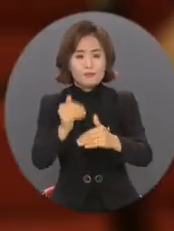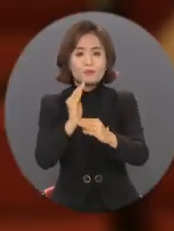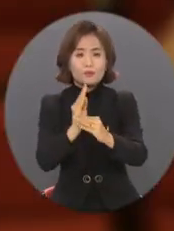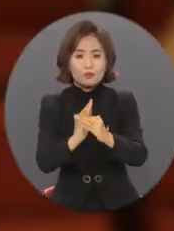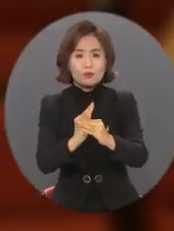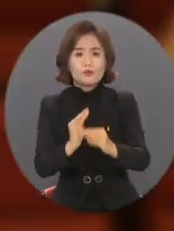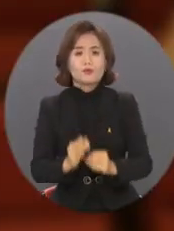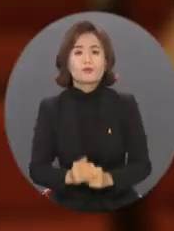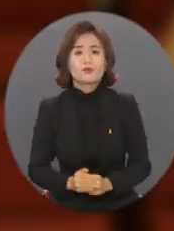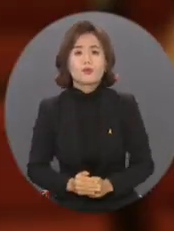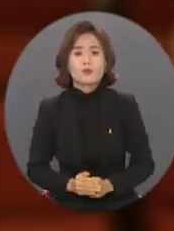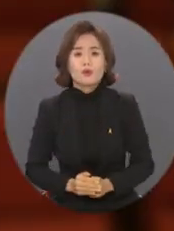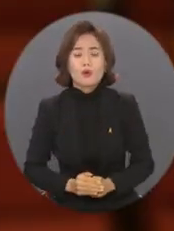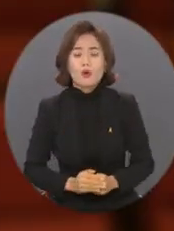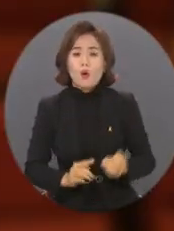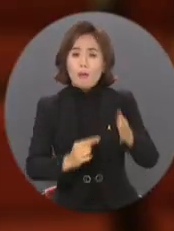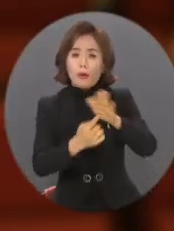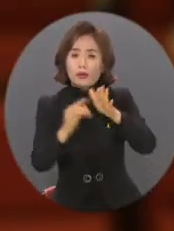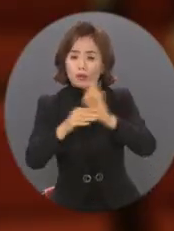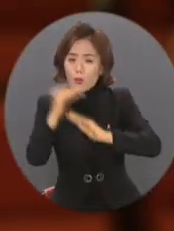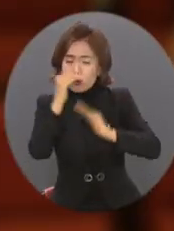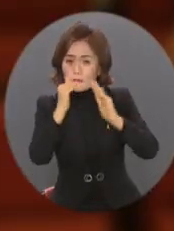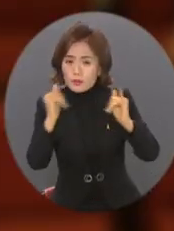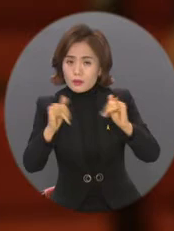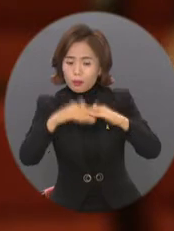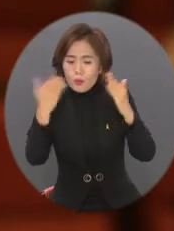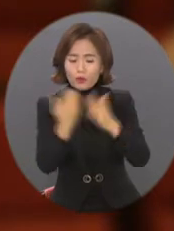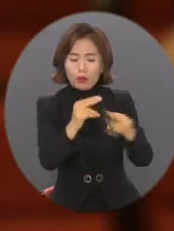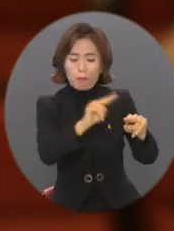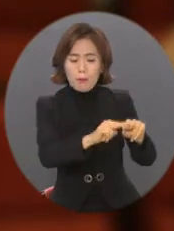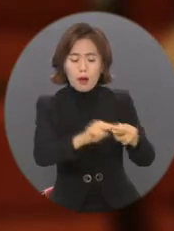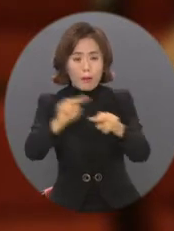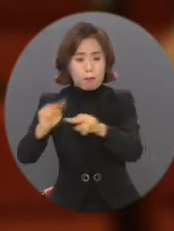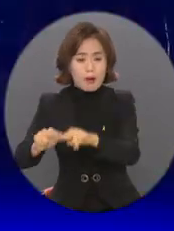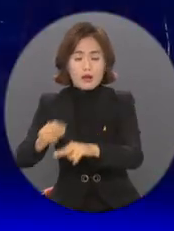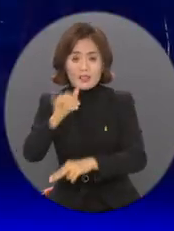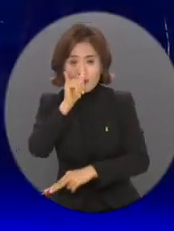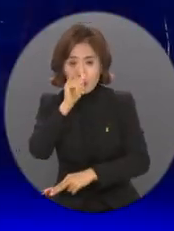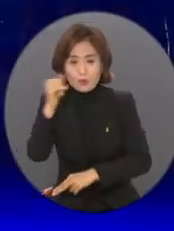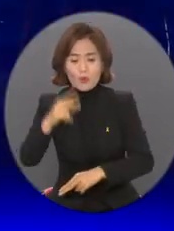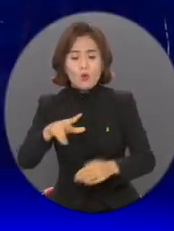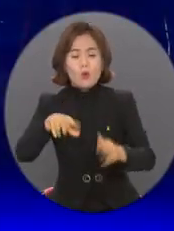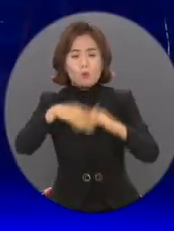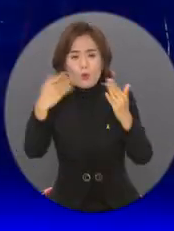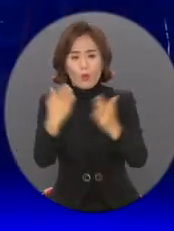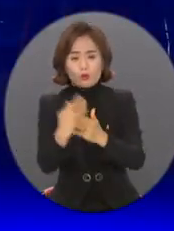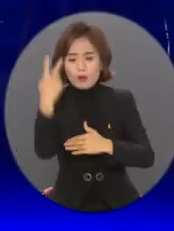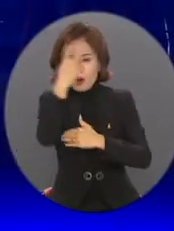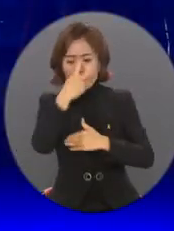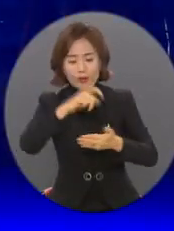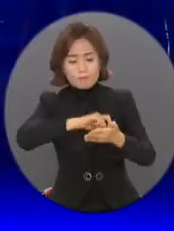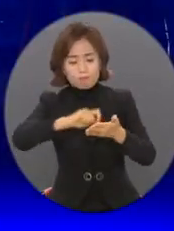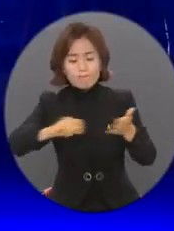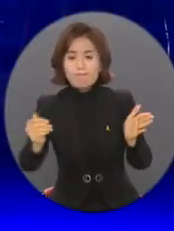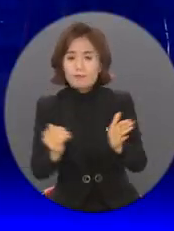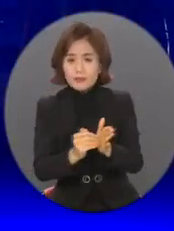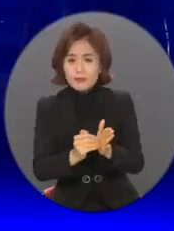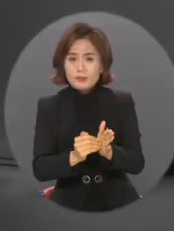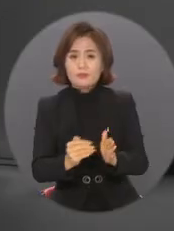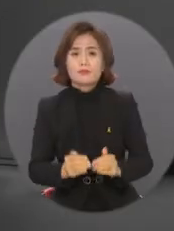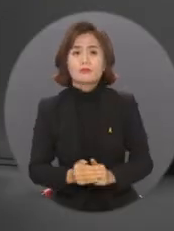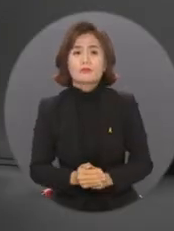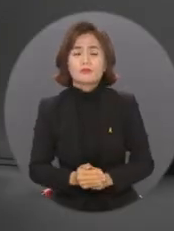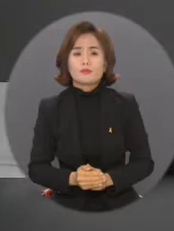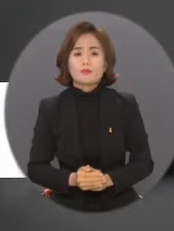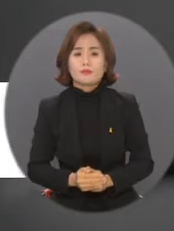있습니다 공연 당시 관객들은 좌석을 한칸 씩 떼어 안잡고 문제편 등도 작성한 것으로 알려졌습니다